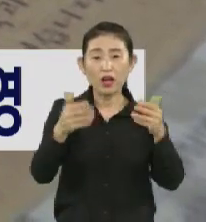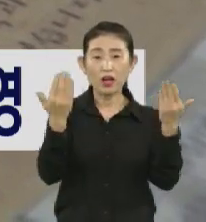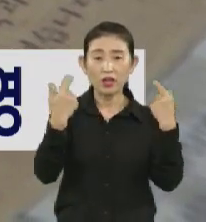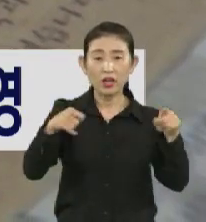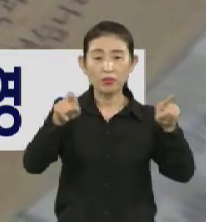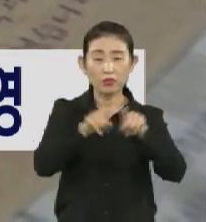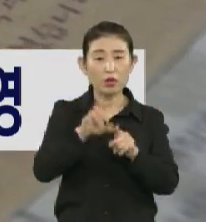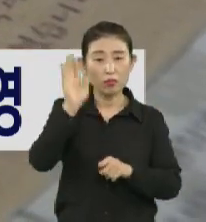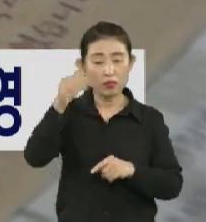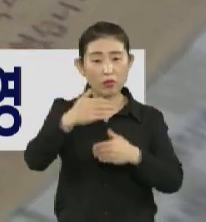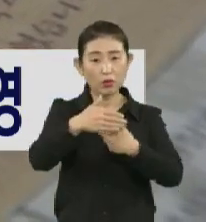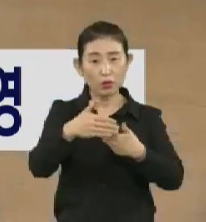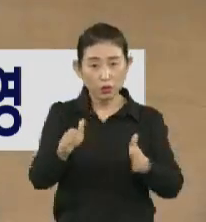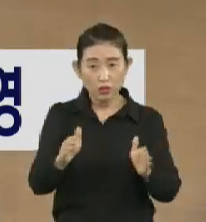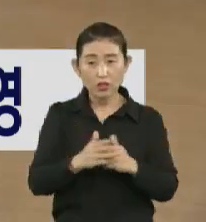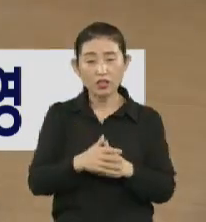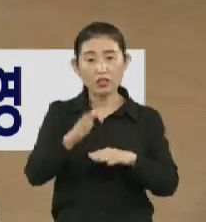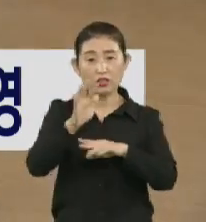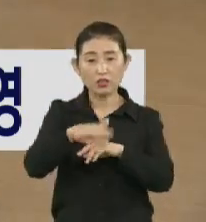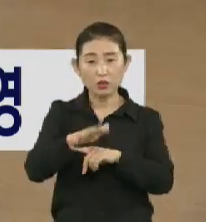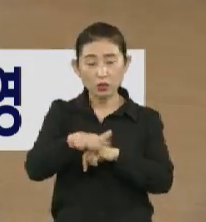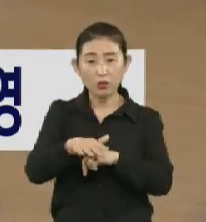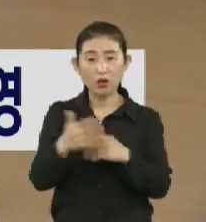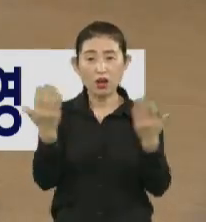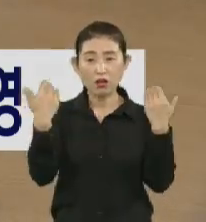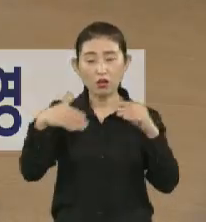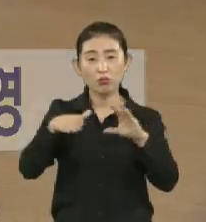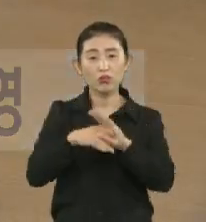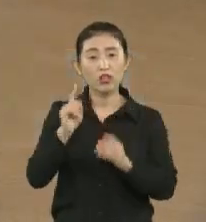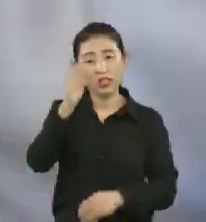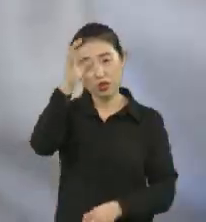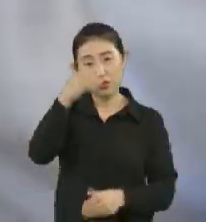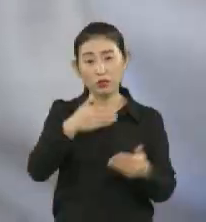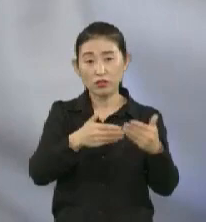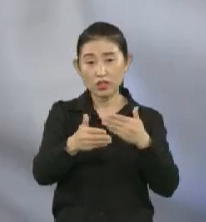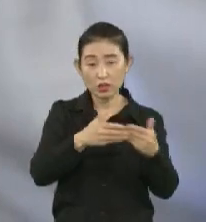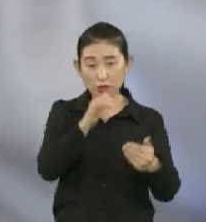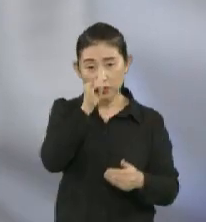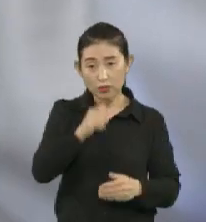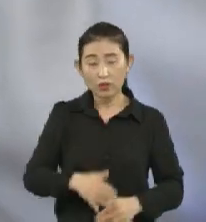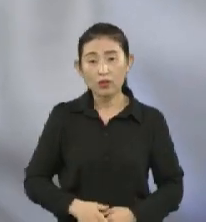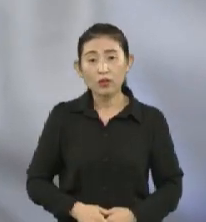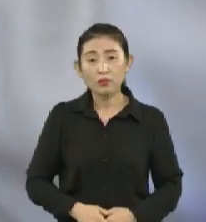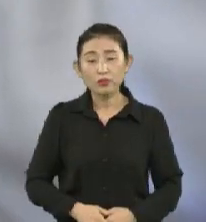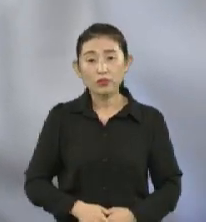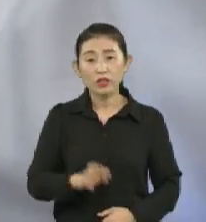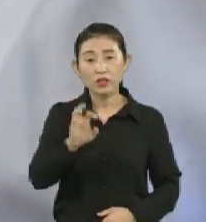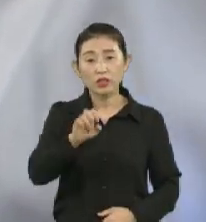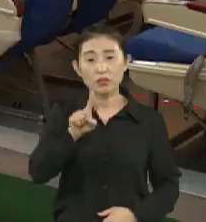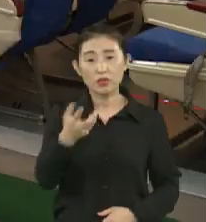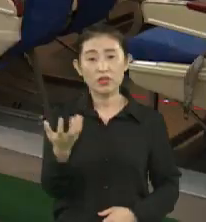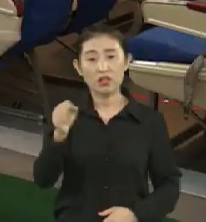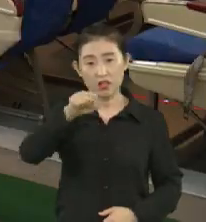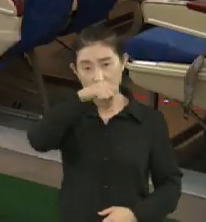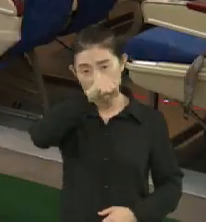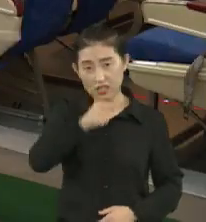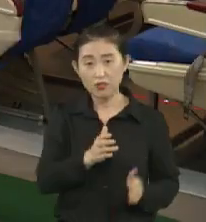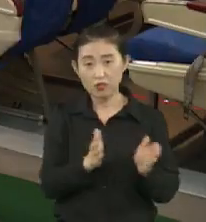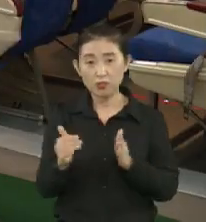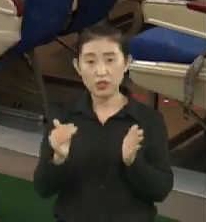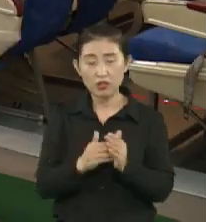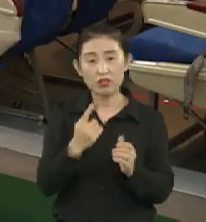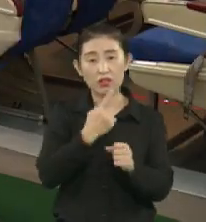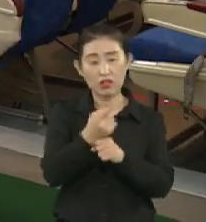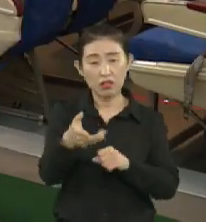함께하는 미래 교실을 9초 농어촌 학교 문화 예술 체험 등이 있습니다 순간 교육청은 31억 원의 예산을 반영해